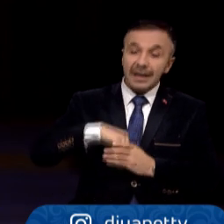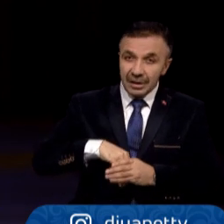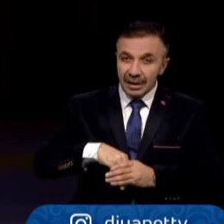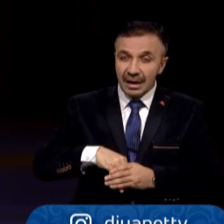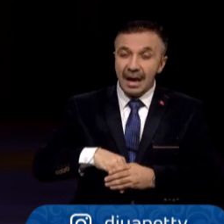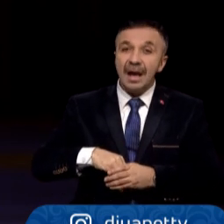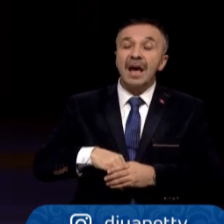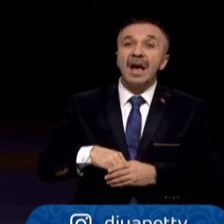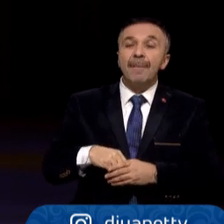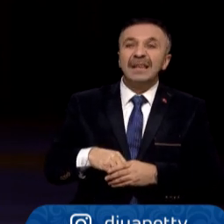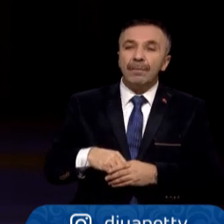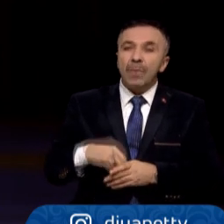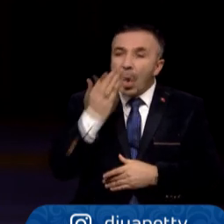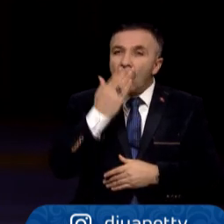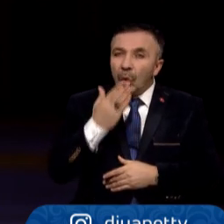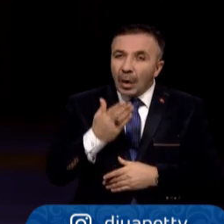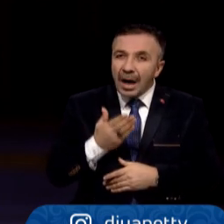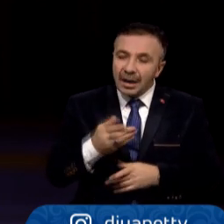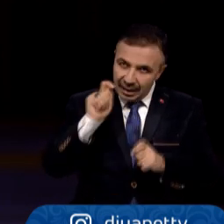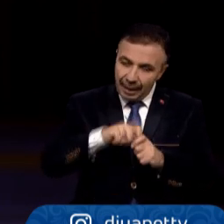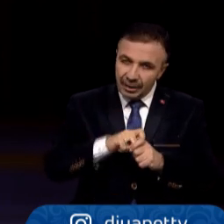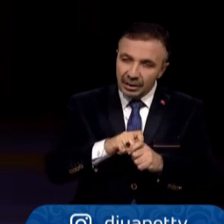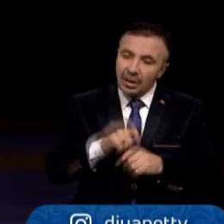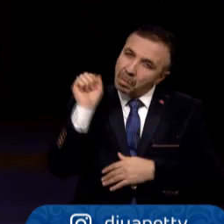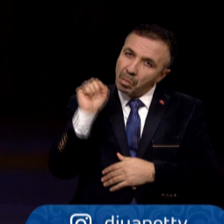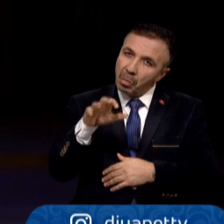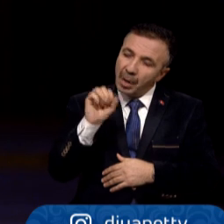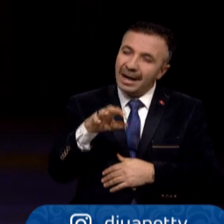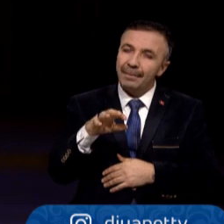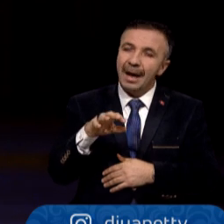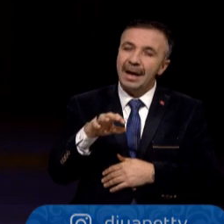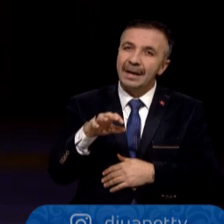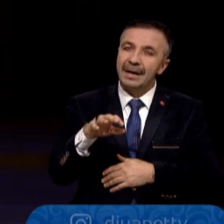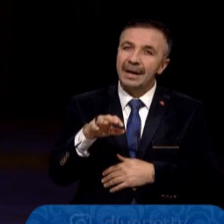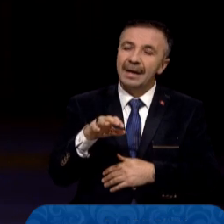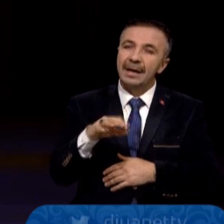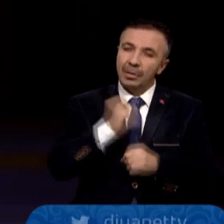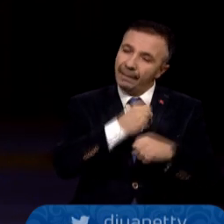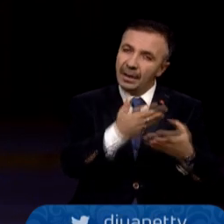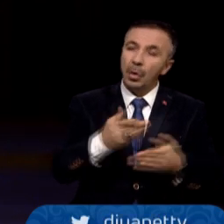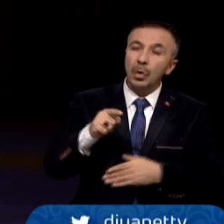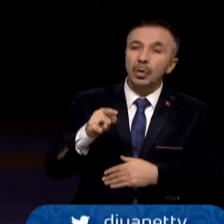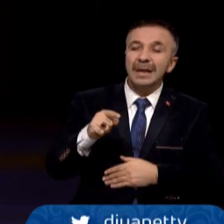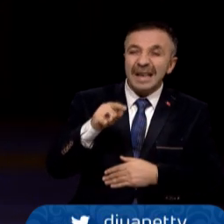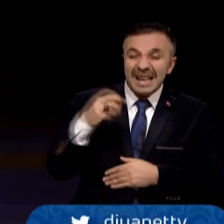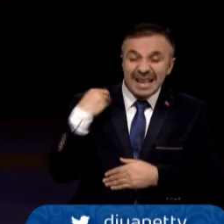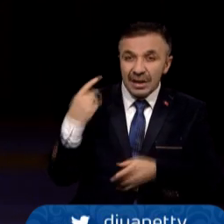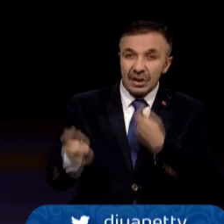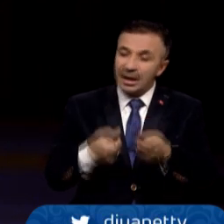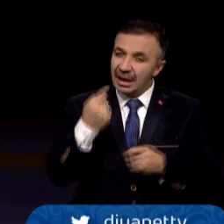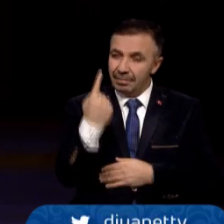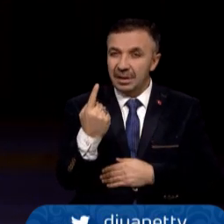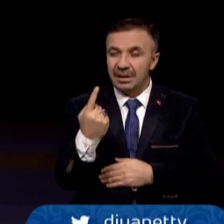için mektepler kurudu muallimler tayin etti bu onun yeniliklerden birisi